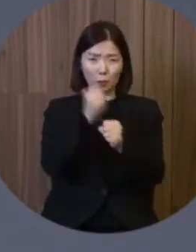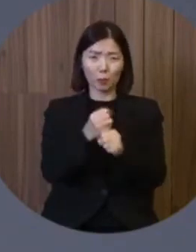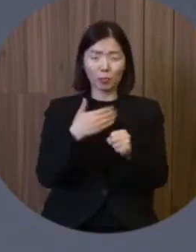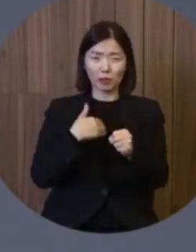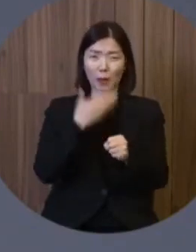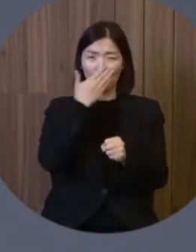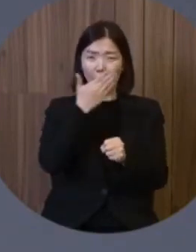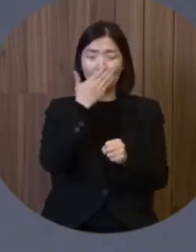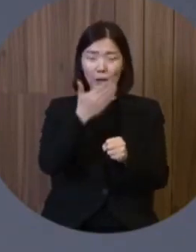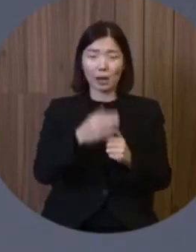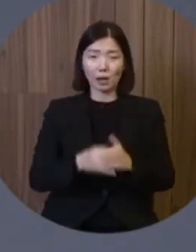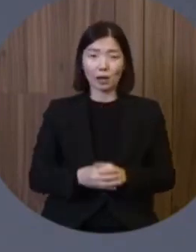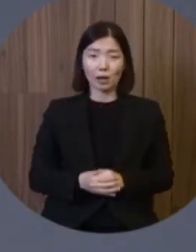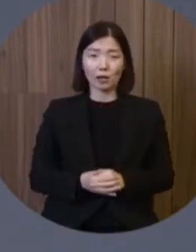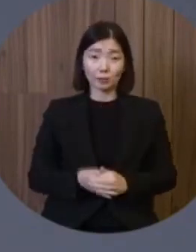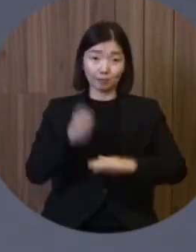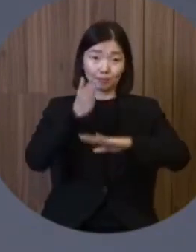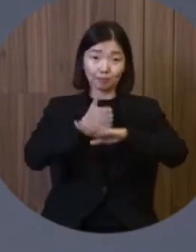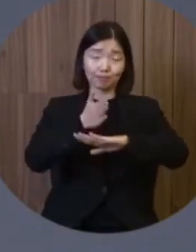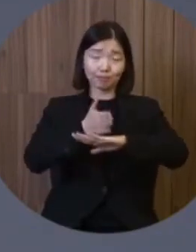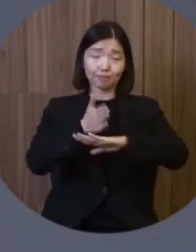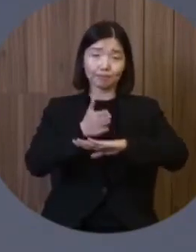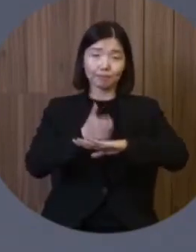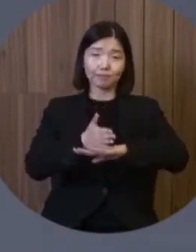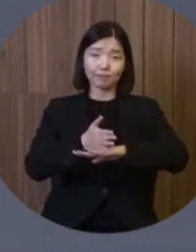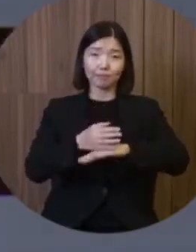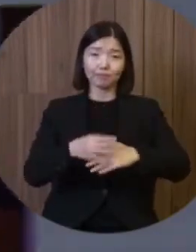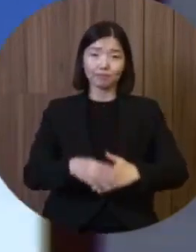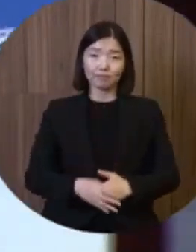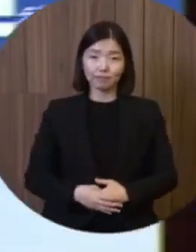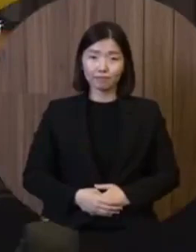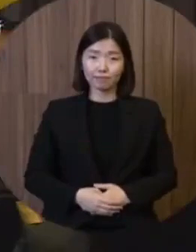반드시 해내겠습니다. 감사합니다.